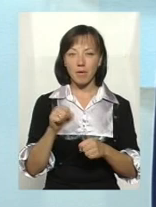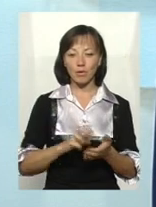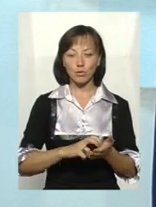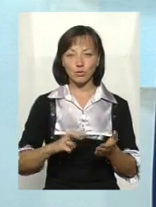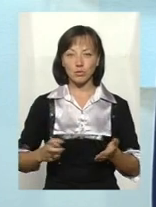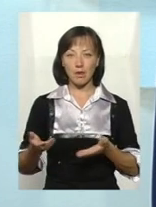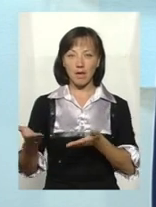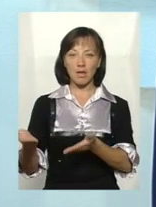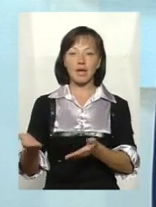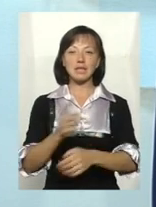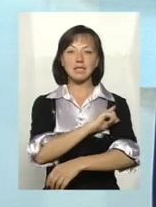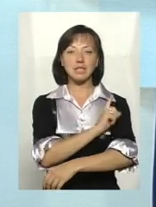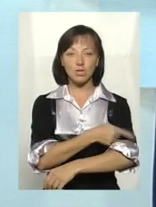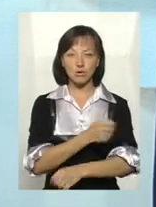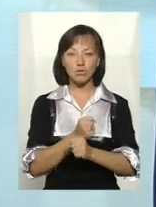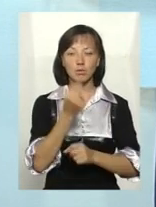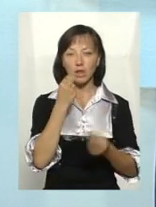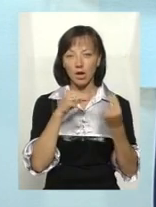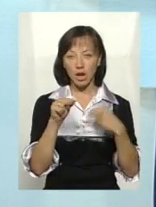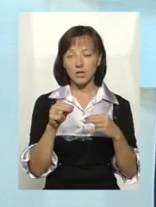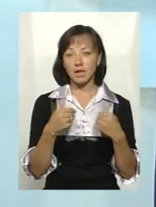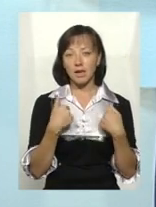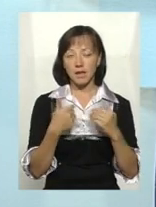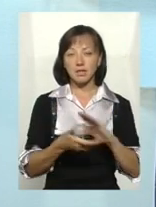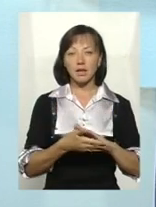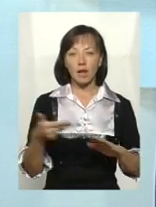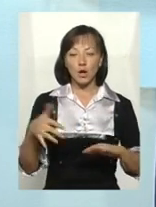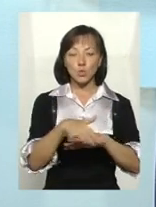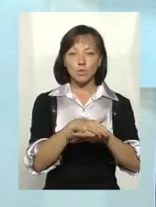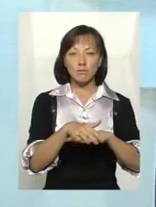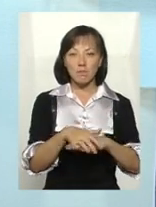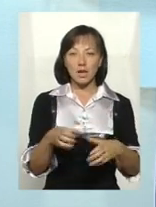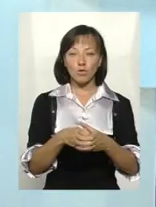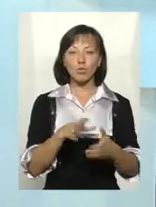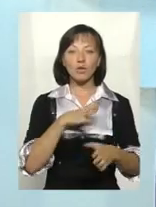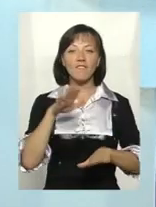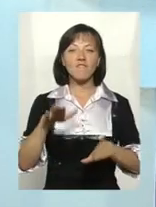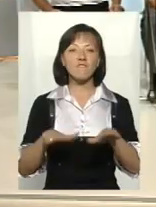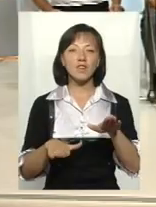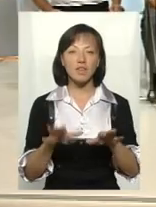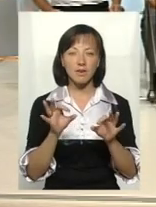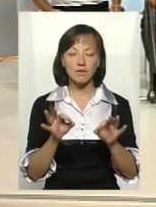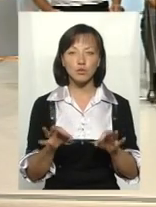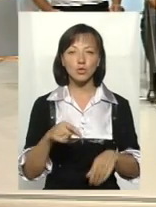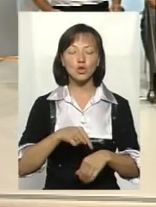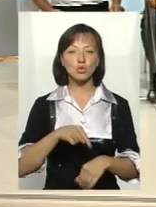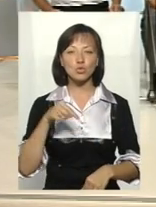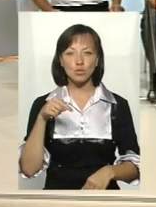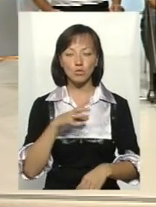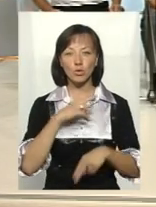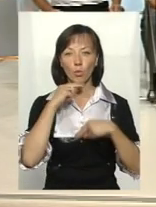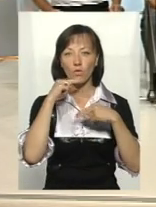наступному лідеру, який сильніший і зробить краще. Тому я закликаю всю спільноту бути виваженою, бути чуйною,